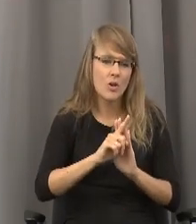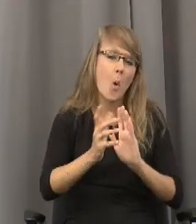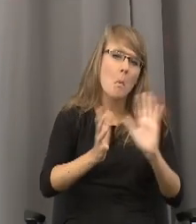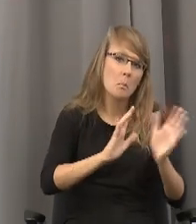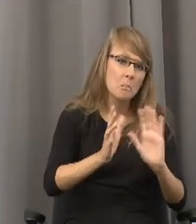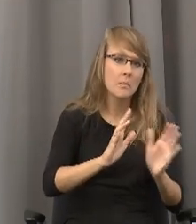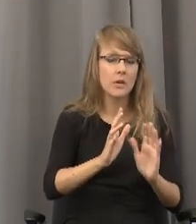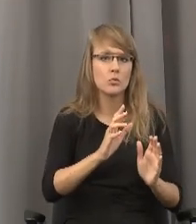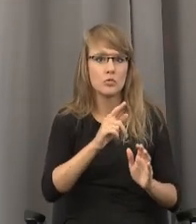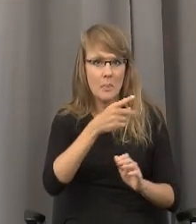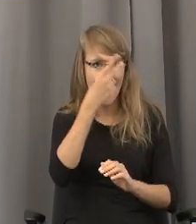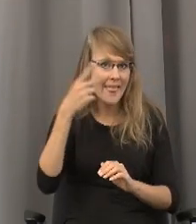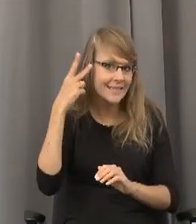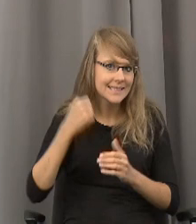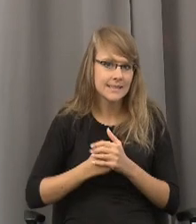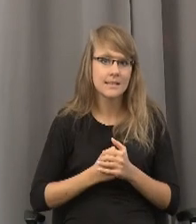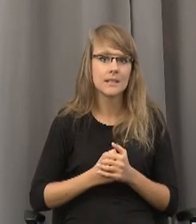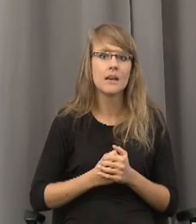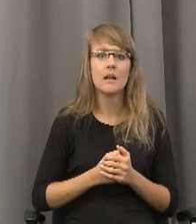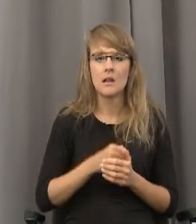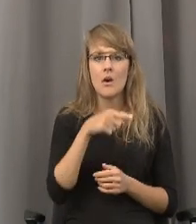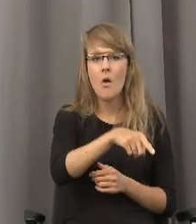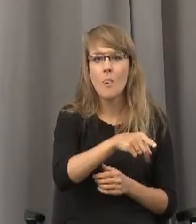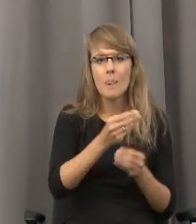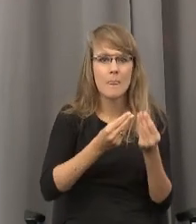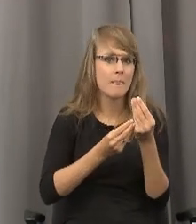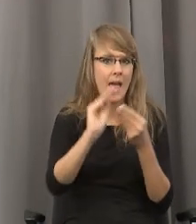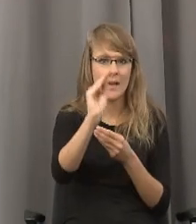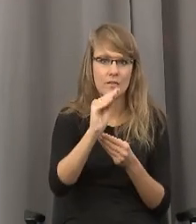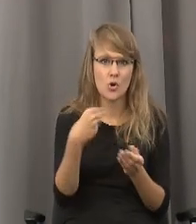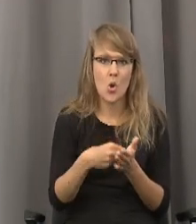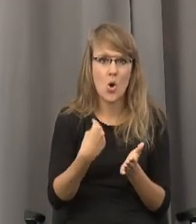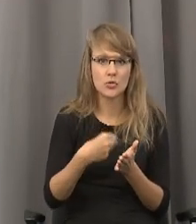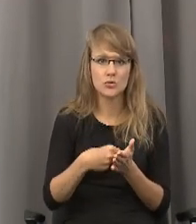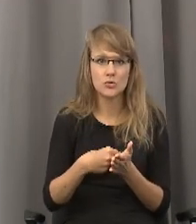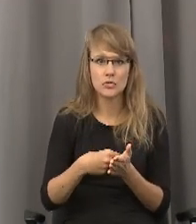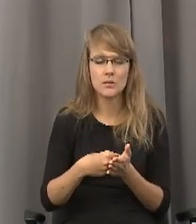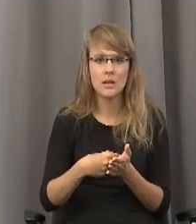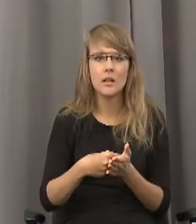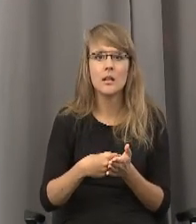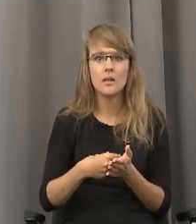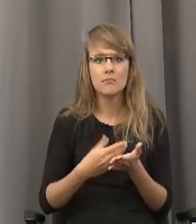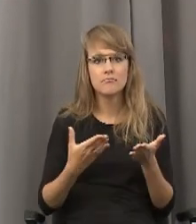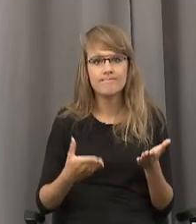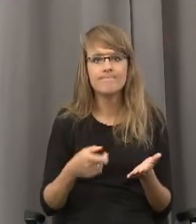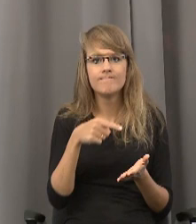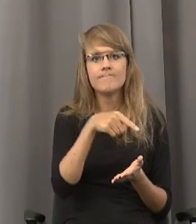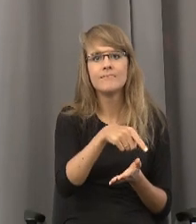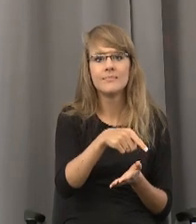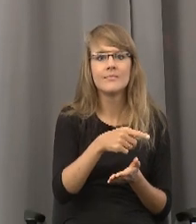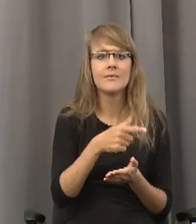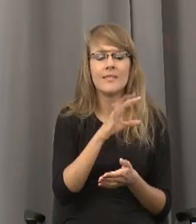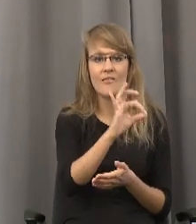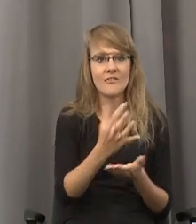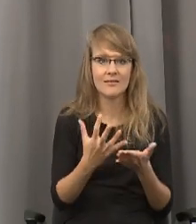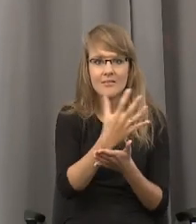opiekuńczo-pielęgnacyjnym. I tu największą część tych kosztów oczywiście to są koszty ponoszone czy pobierane z